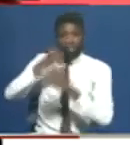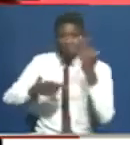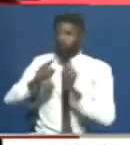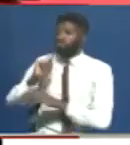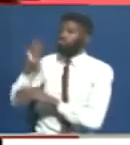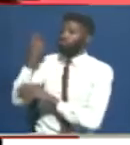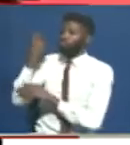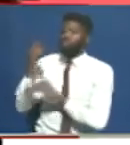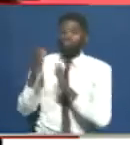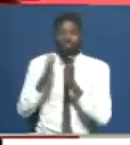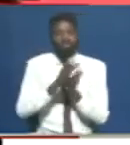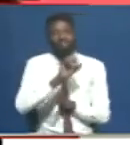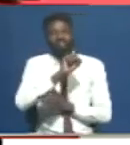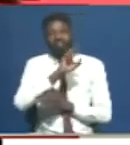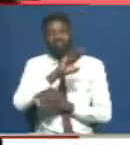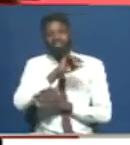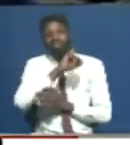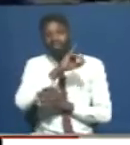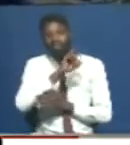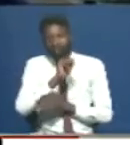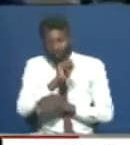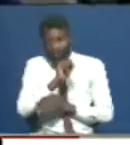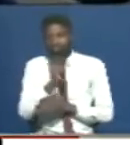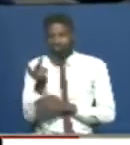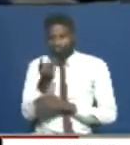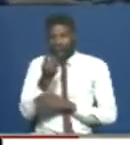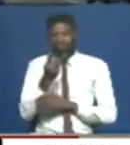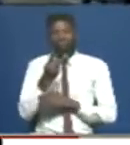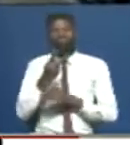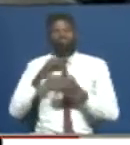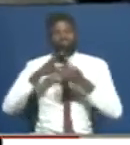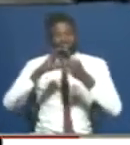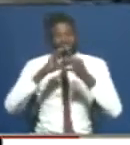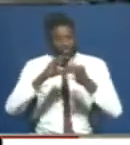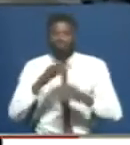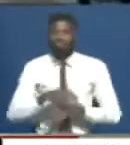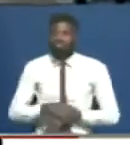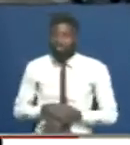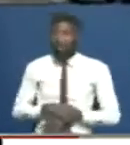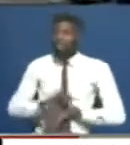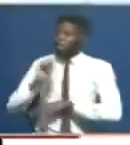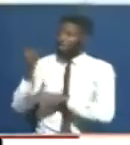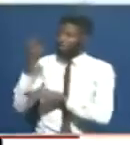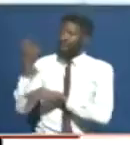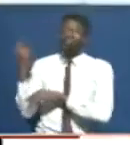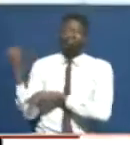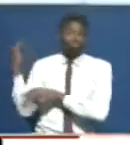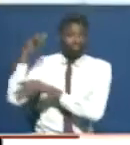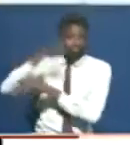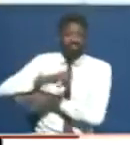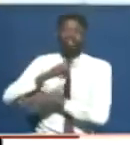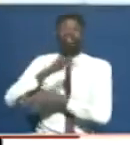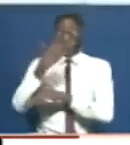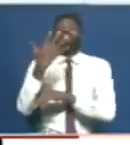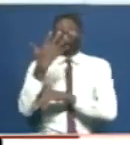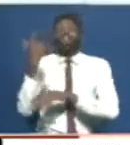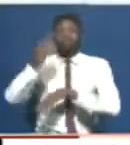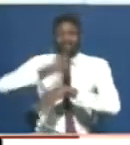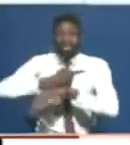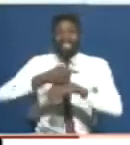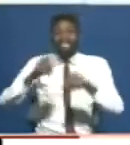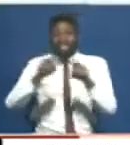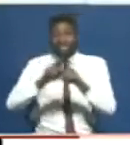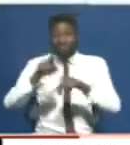Leone. Rais Bio aliwasili humo nchini Jumamosi usiku kwa ziara ya siku tano na anatarajiwa kuwa mgeni mashuhuri kwenye maadhimisho ya Madaraka